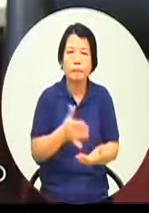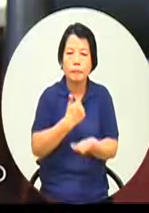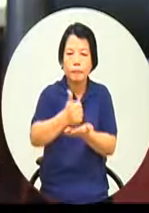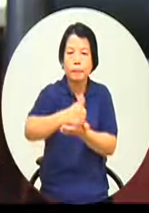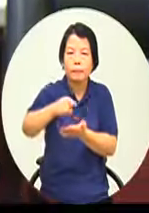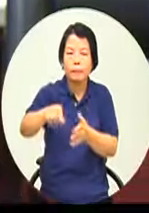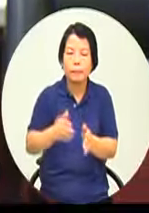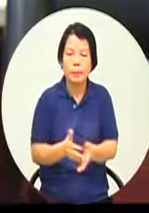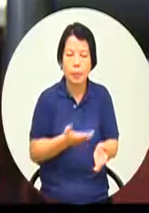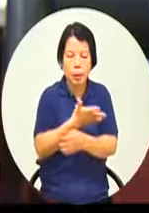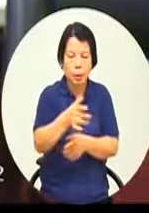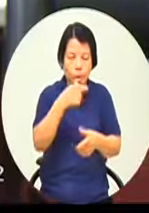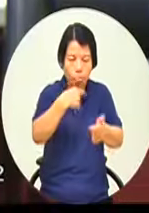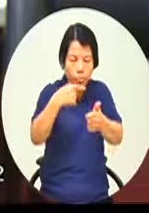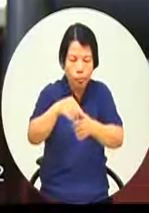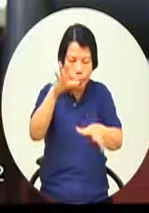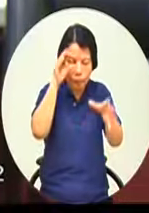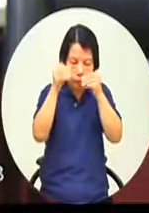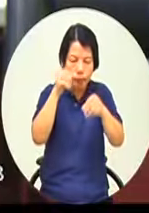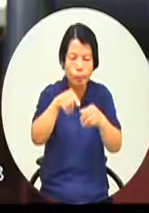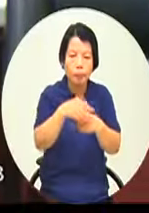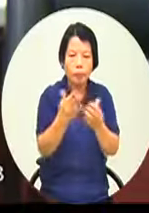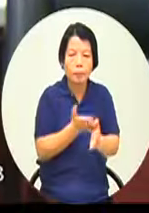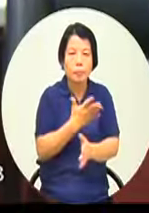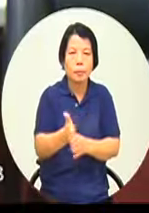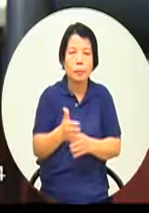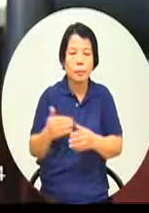的智慧，帮养殖户我们渔民哦，